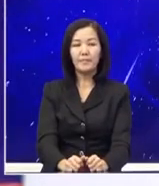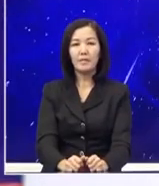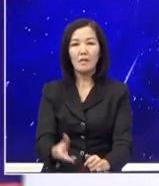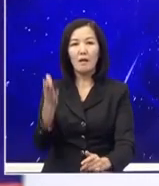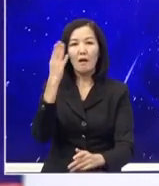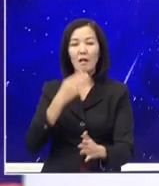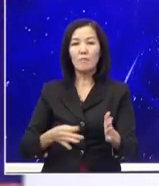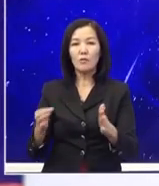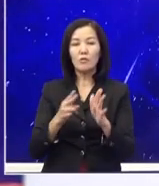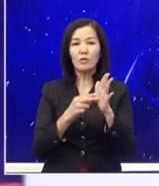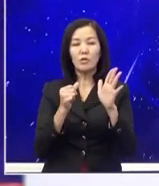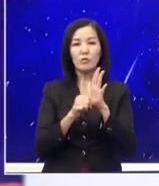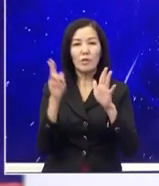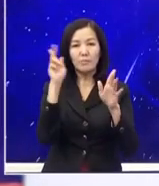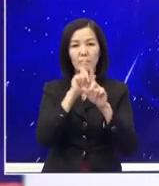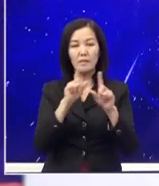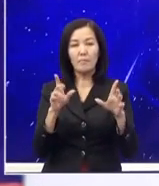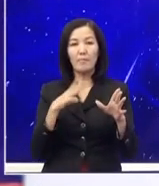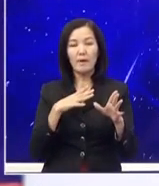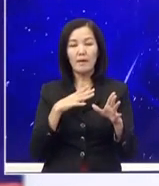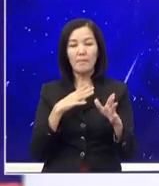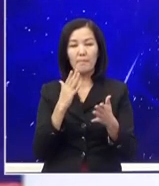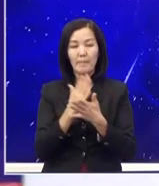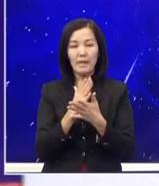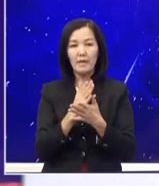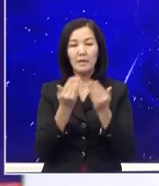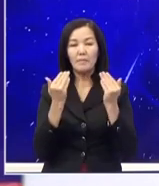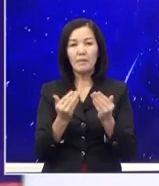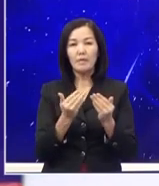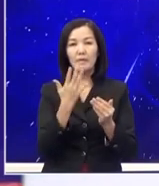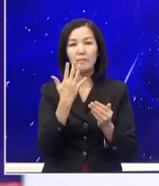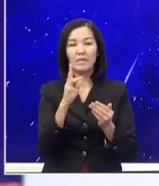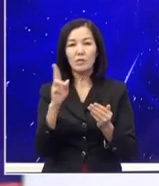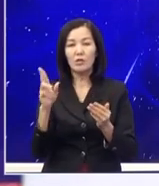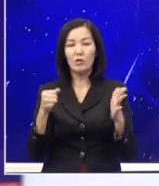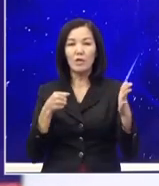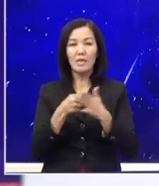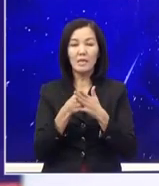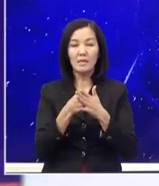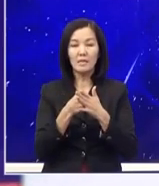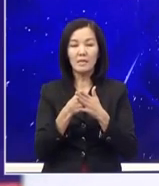Алматы облысында 760 мектеп бар. Биылғы 5-ші қыркүйектегі мәлімет бойынша облыста